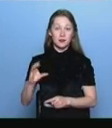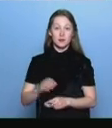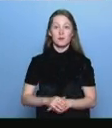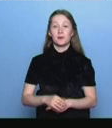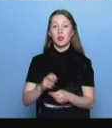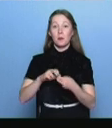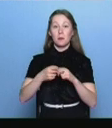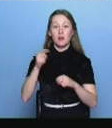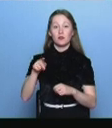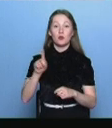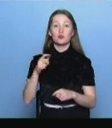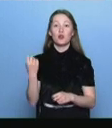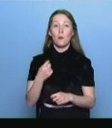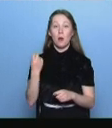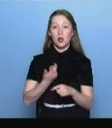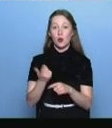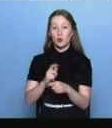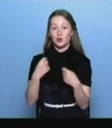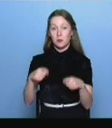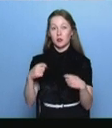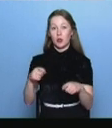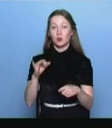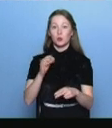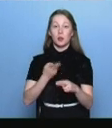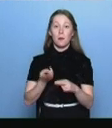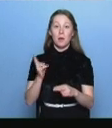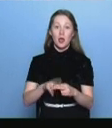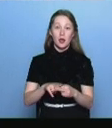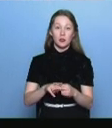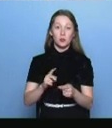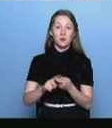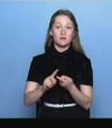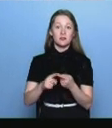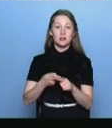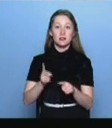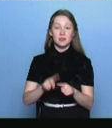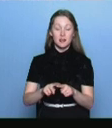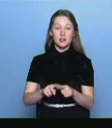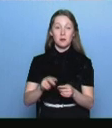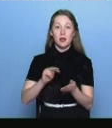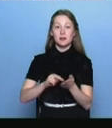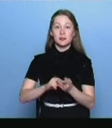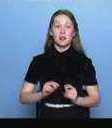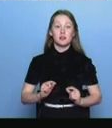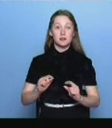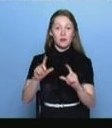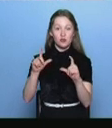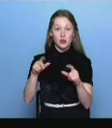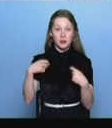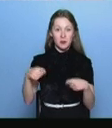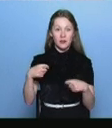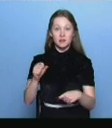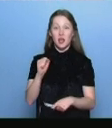количества фискальных накопителей. В связи с этим идет и злоупотребление ценами некоторыми продавцами. На Авито